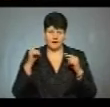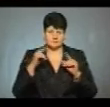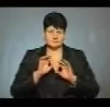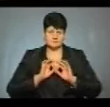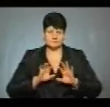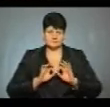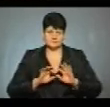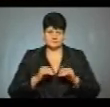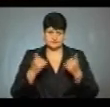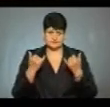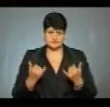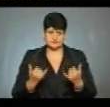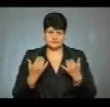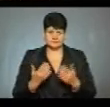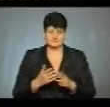і пухата.